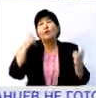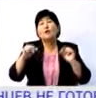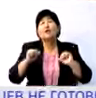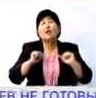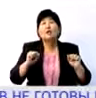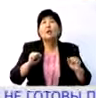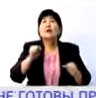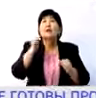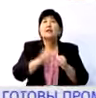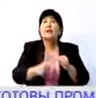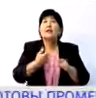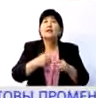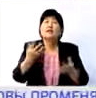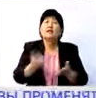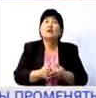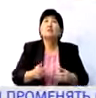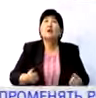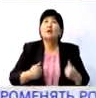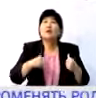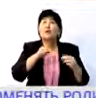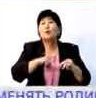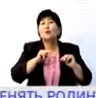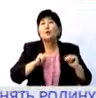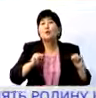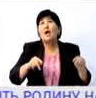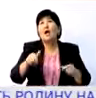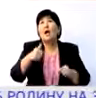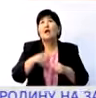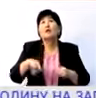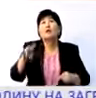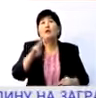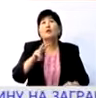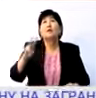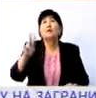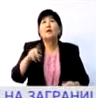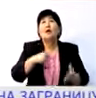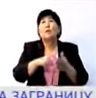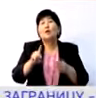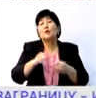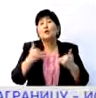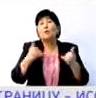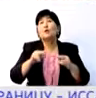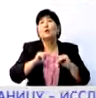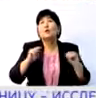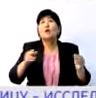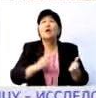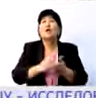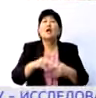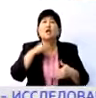спорте. За каждым из этих достижений кропотливый труд учителя. Аким города Нурлыбек Налибаев подчеркнул, что почести учителям